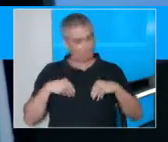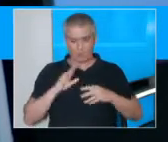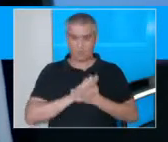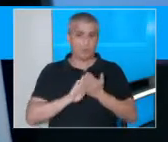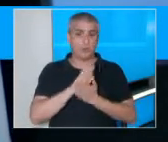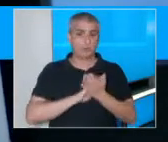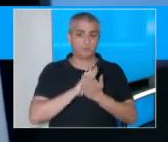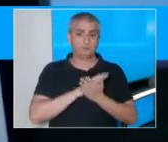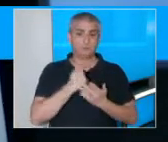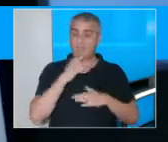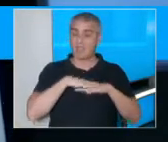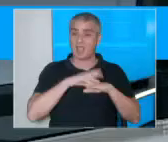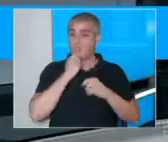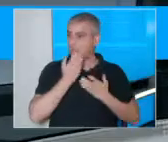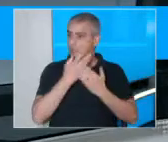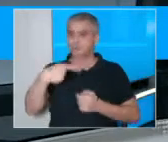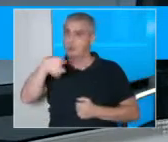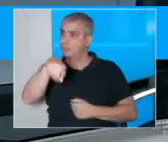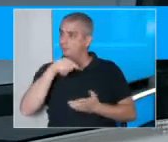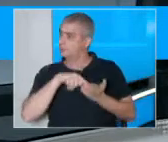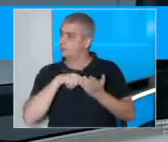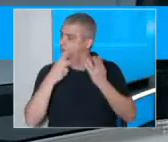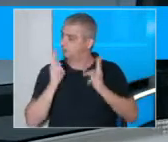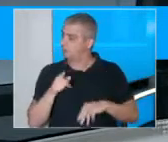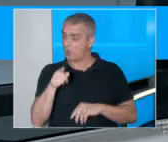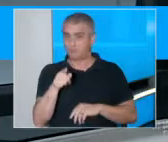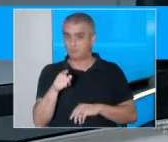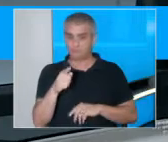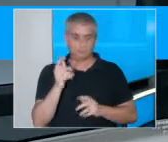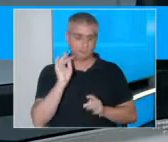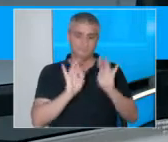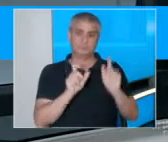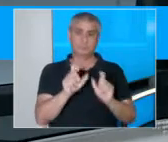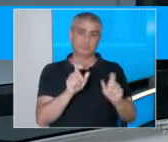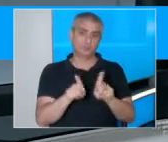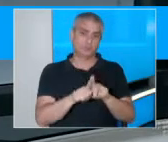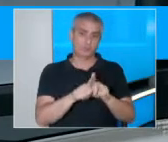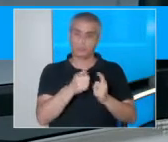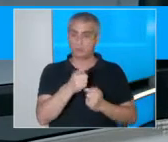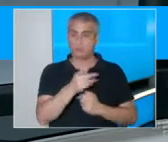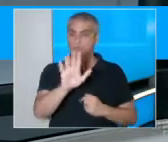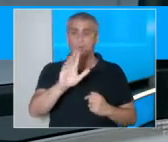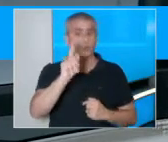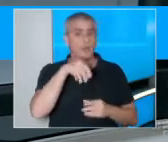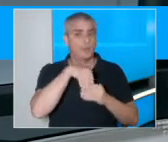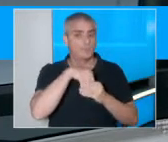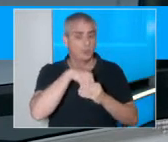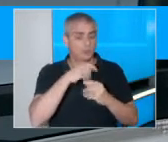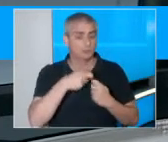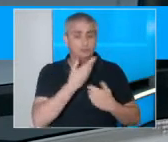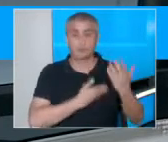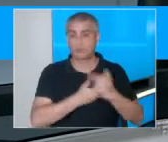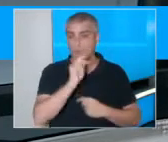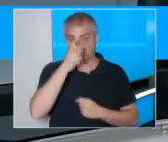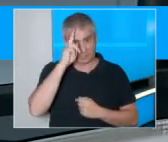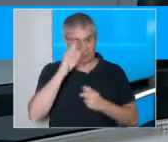באירוע. האתיקה עוזרת לכם, לא? כי אתם בעצם יכולים שם להטיל סנקציות, נגיד כמו שהבאת הדוגמה על איימן עודה. אולי במסגרת השיתוף פעולה